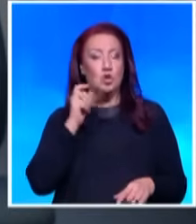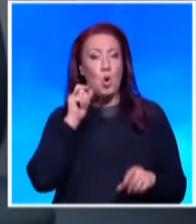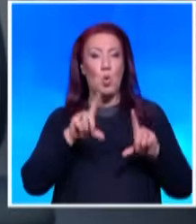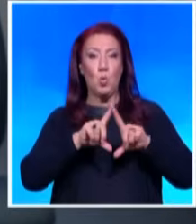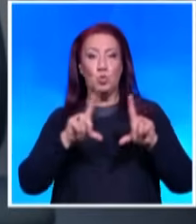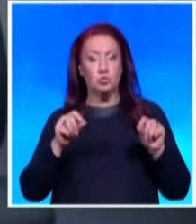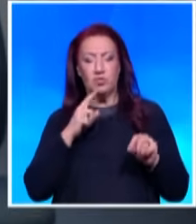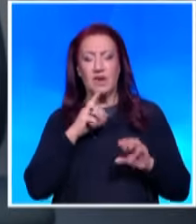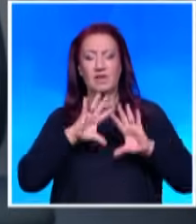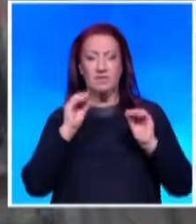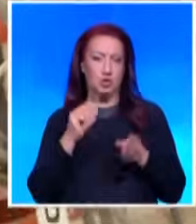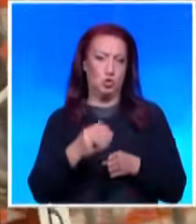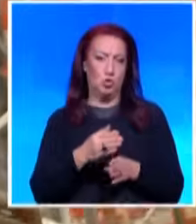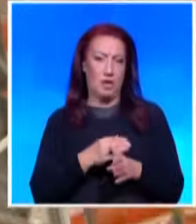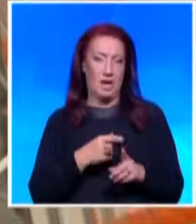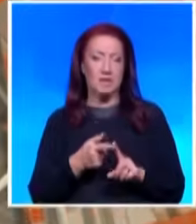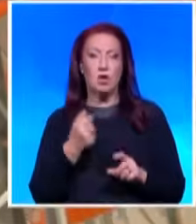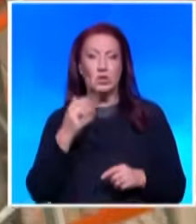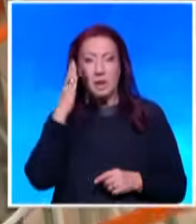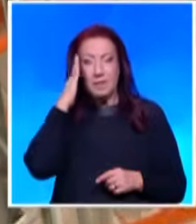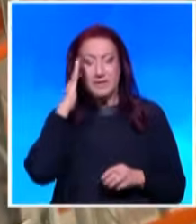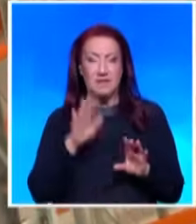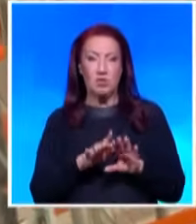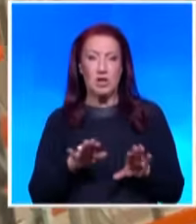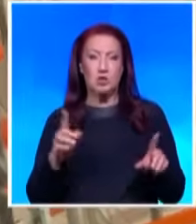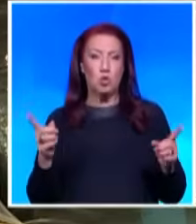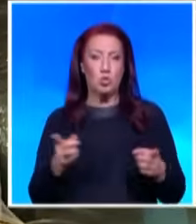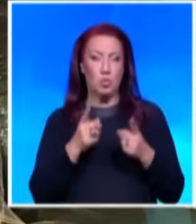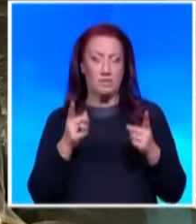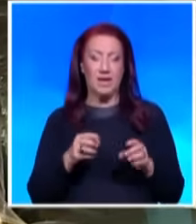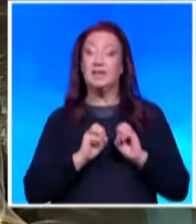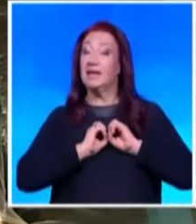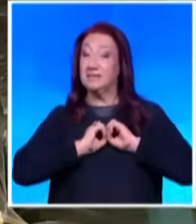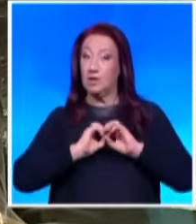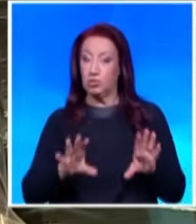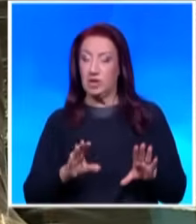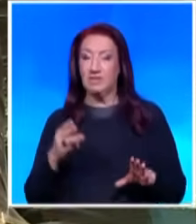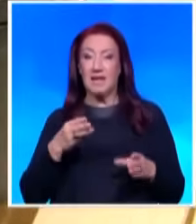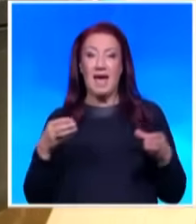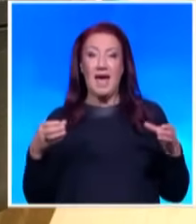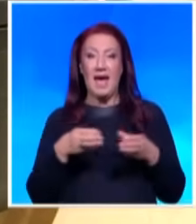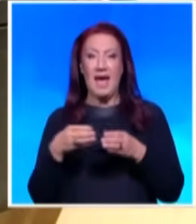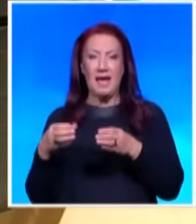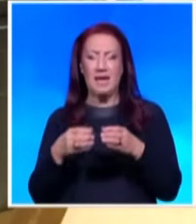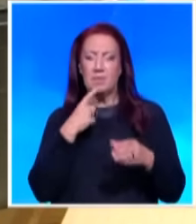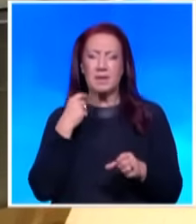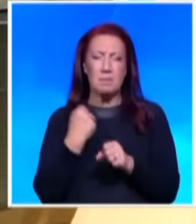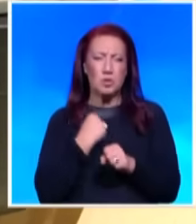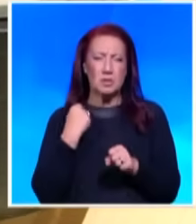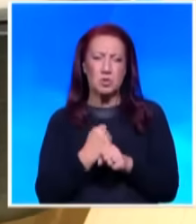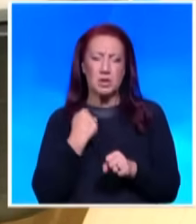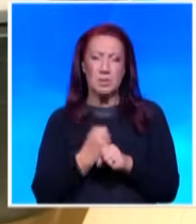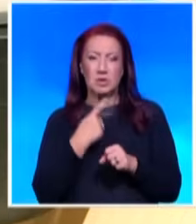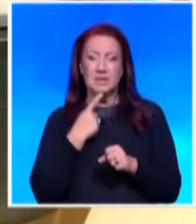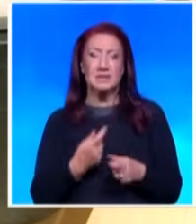балотажите в неделя. От Министерство на електронното управление съобщават, цитирам, екипите са работили в интензивен режим, за да